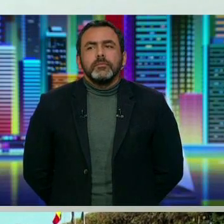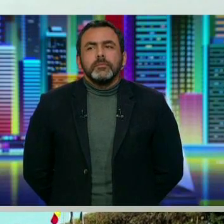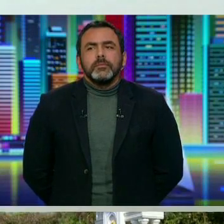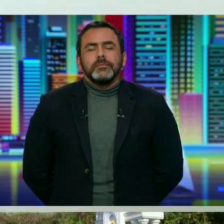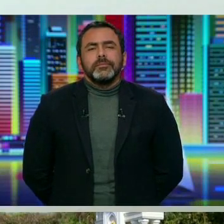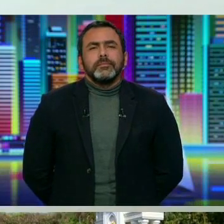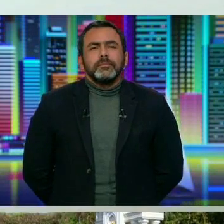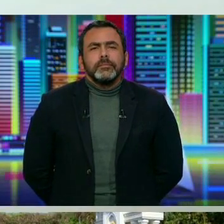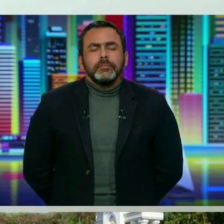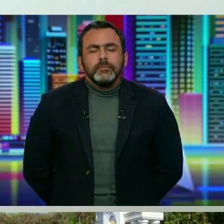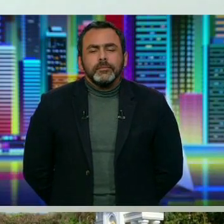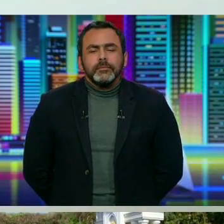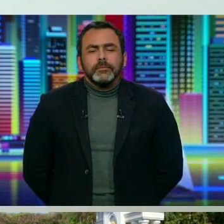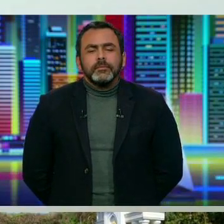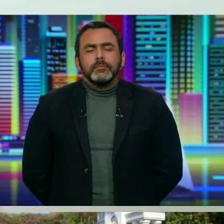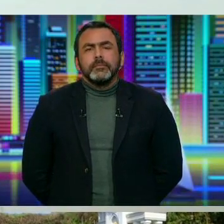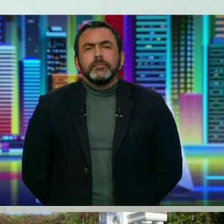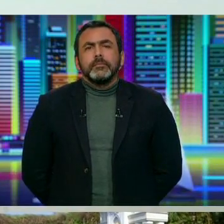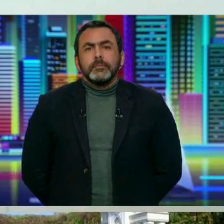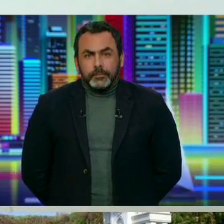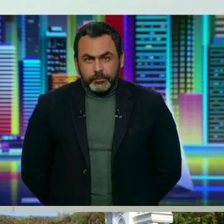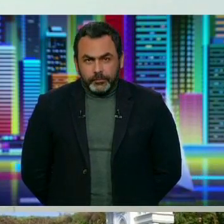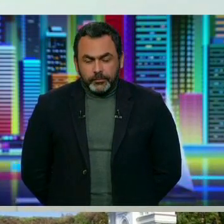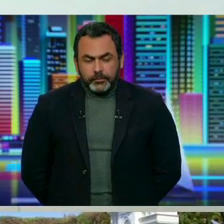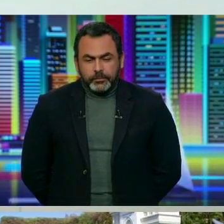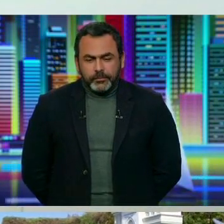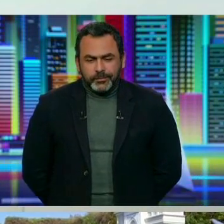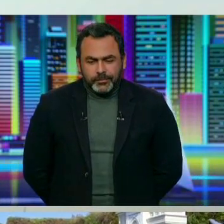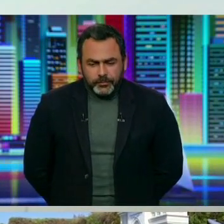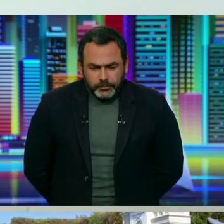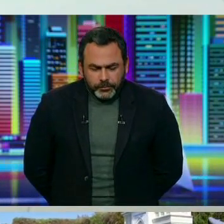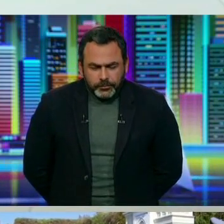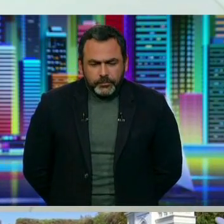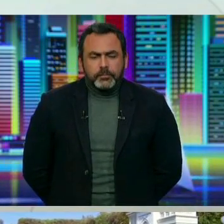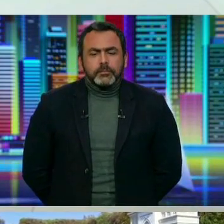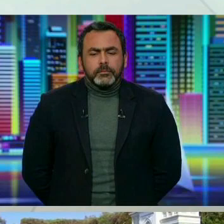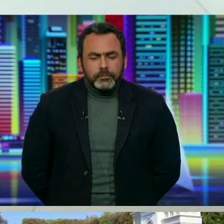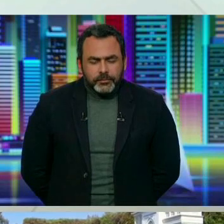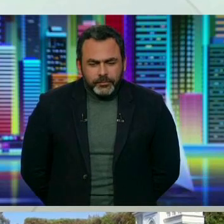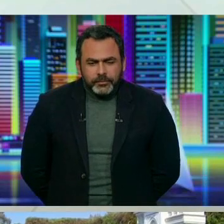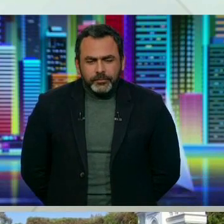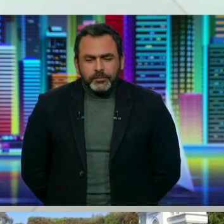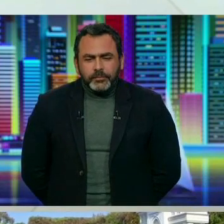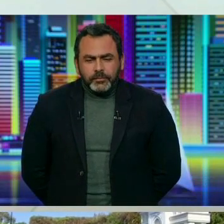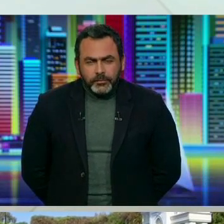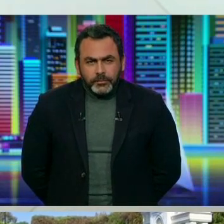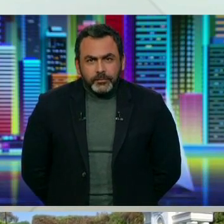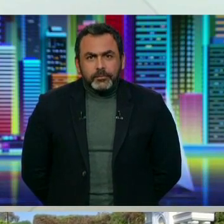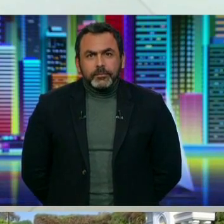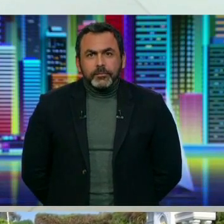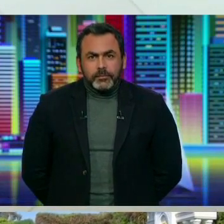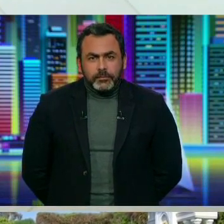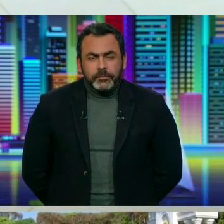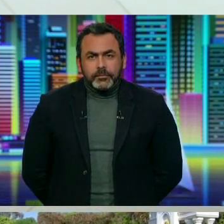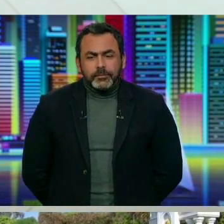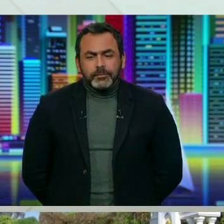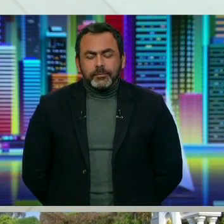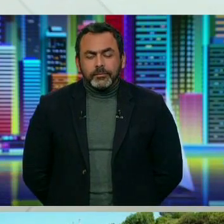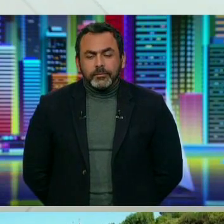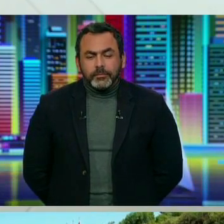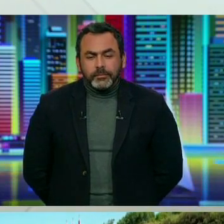أن يحدث قدرا من أقول قدرا من المرونة وليس المرونة الكاملة، ربما يقود ذلك فيما بعد إلى